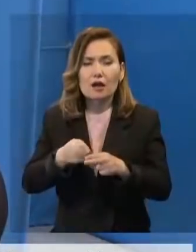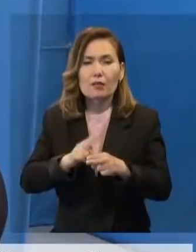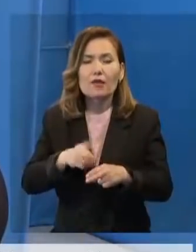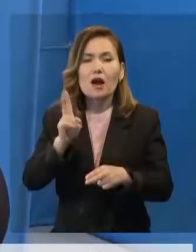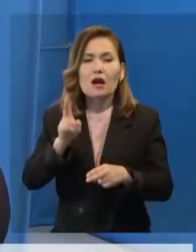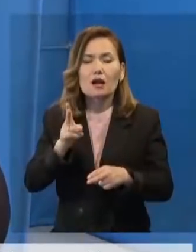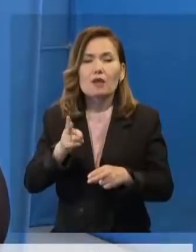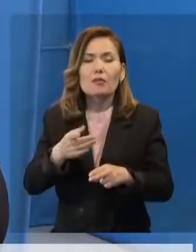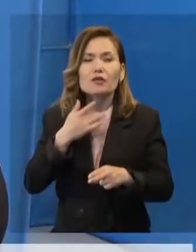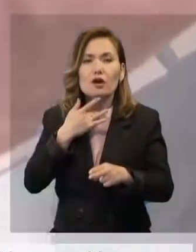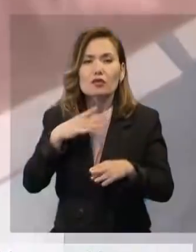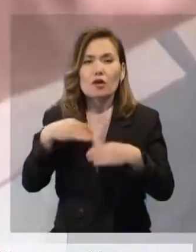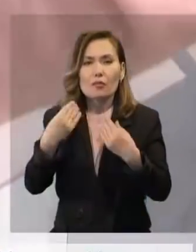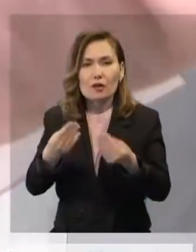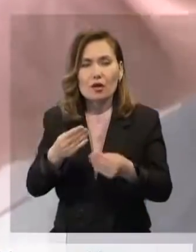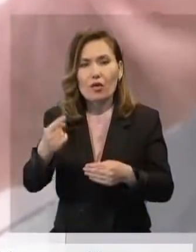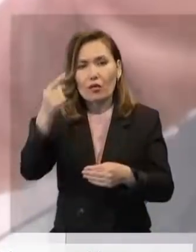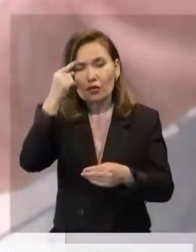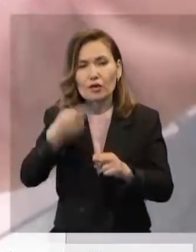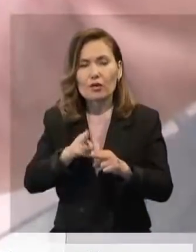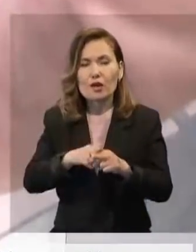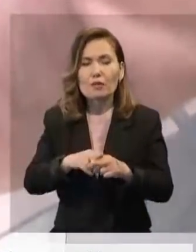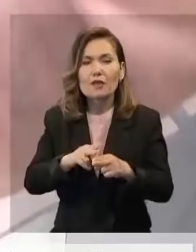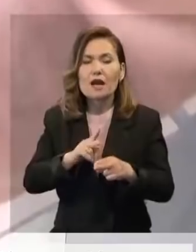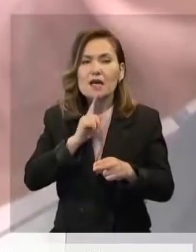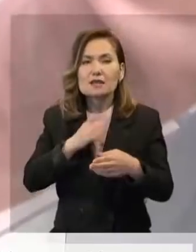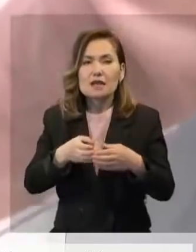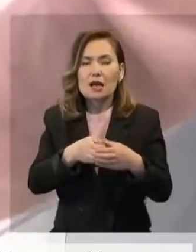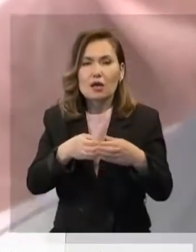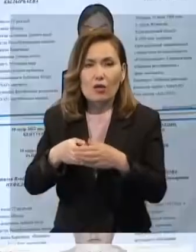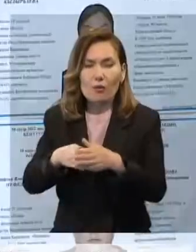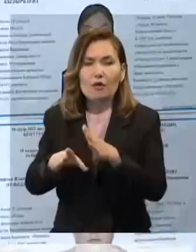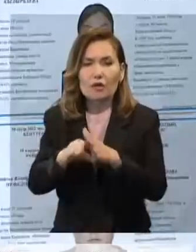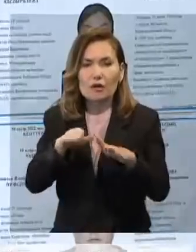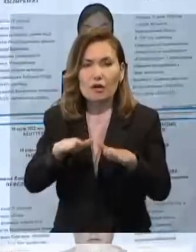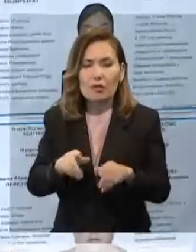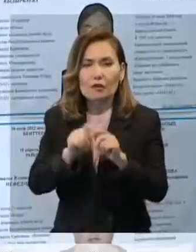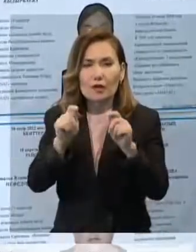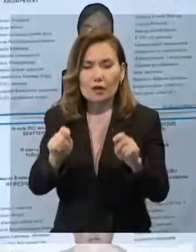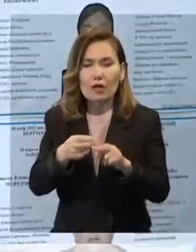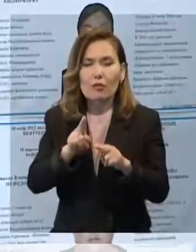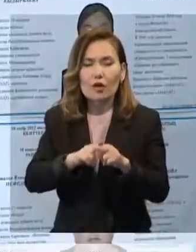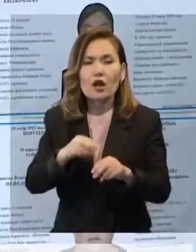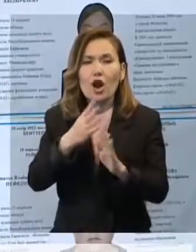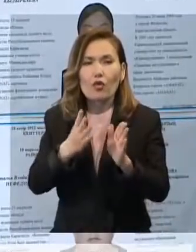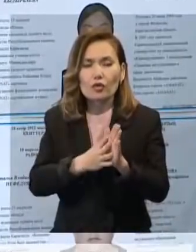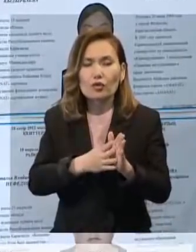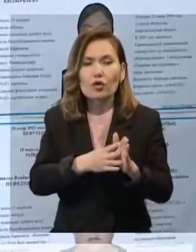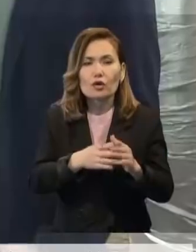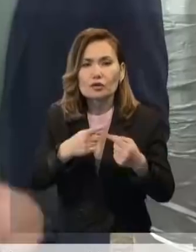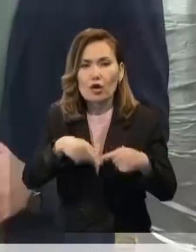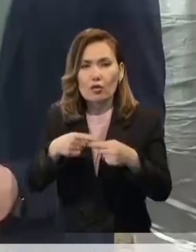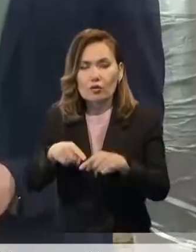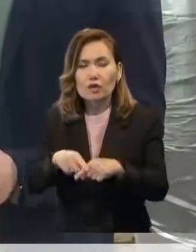дауыс берерін ойланып жүрген шақта сайлау комиссиясы өкілдері учаскелерді жасақтап жатыр. Жексенбі күні саяси науқан өтетін 19 учаске жұмыс